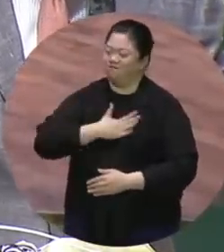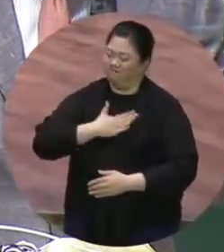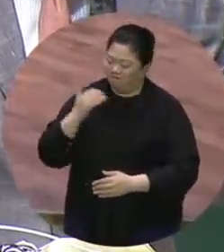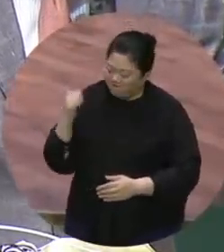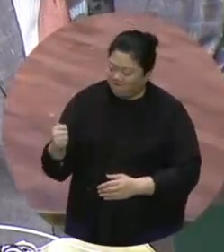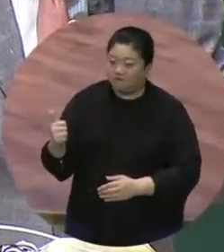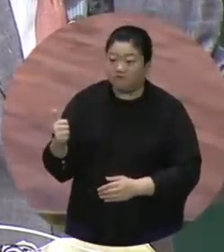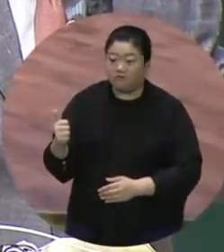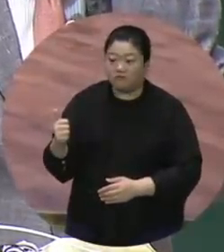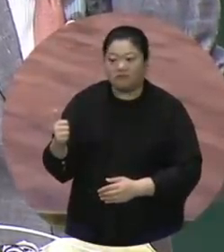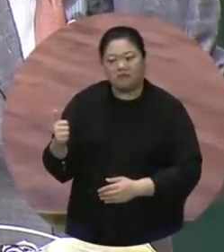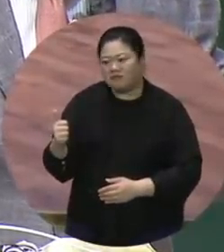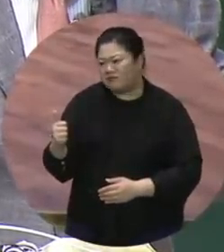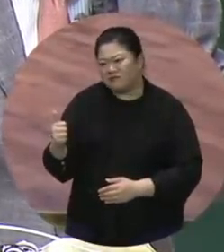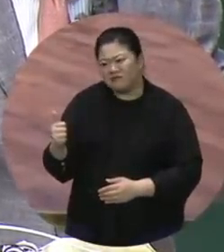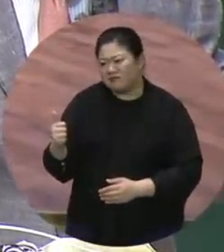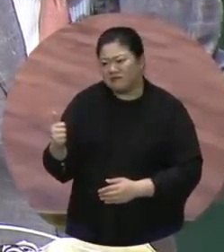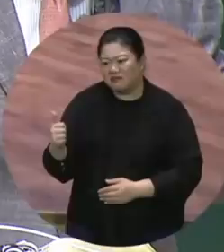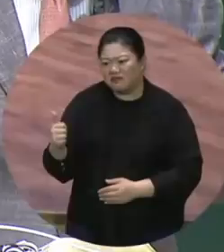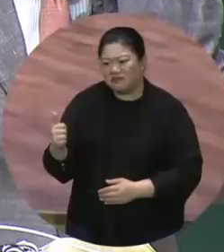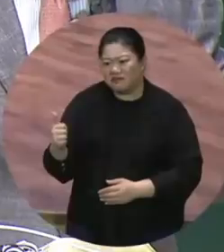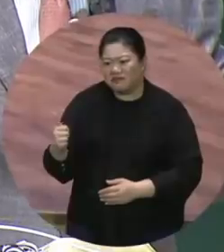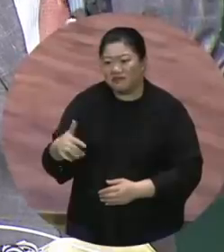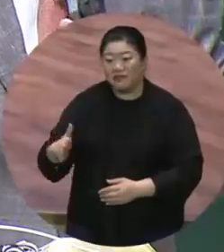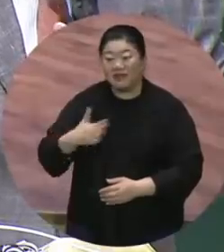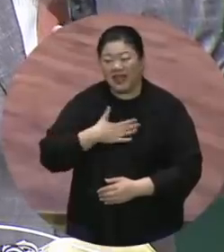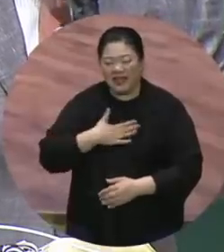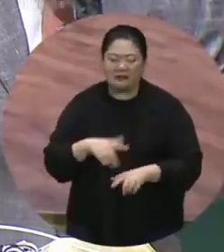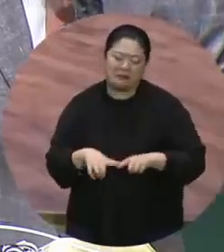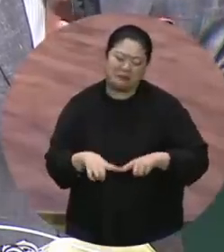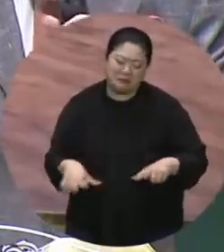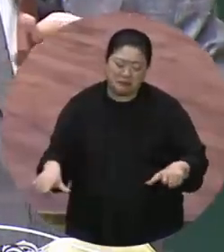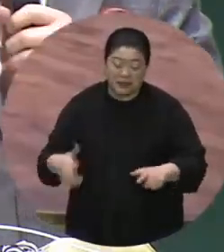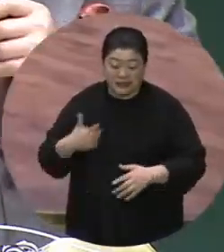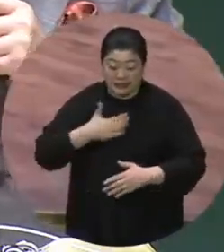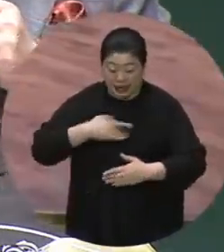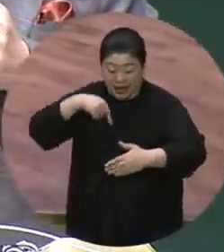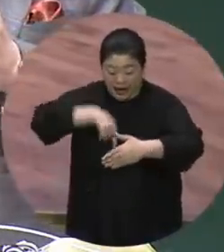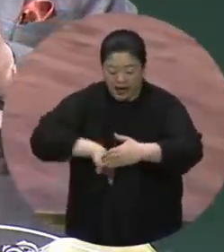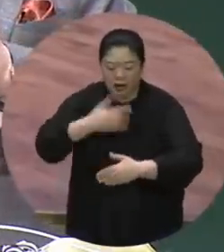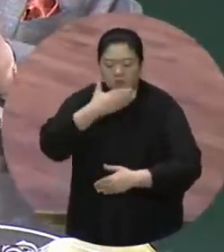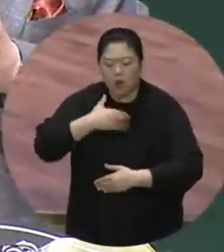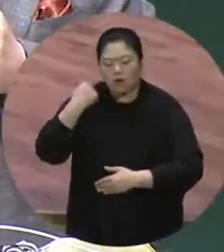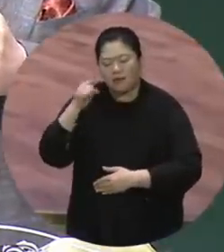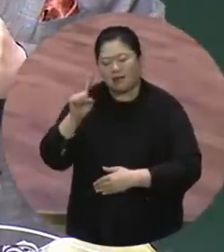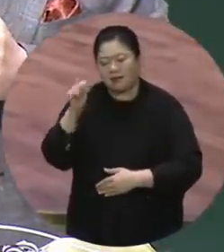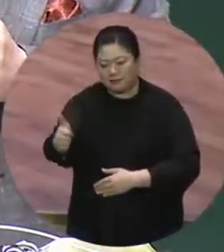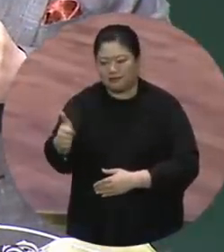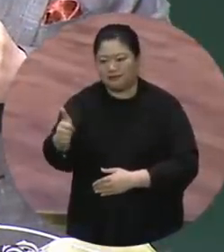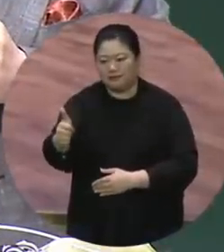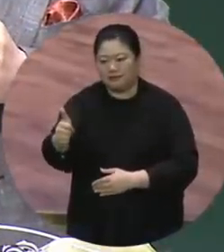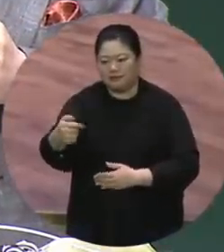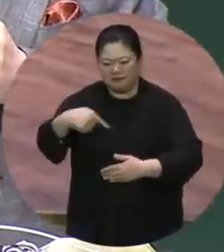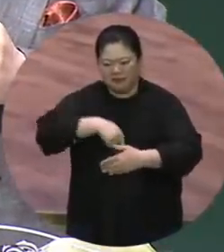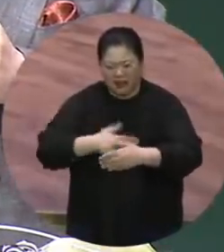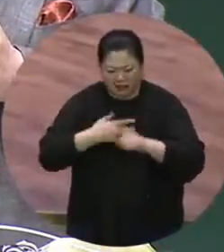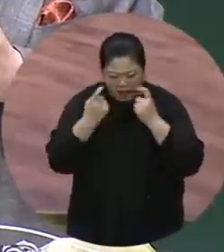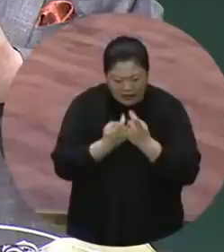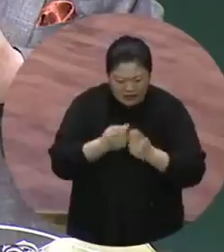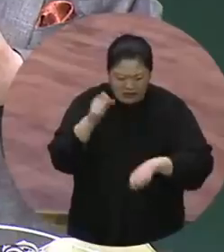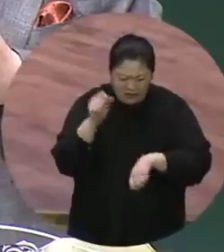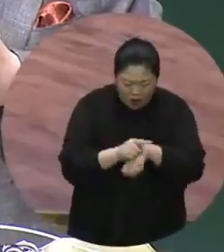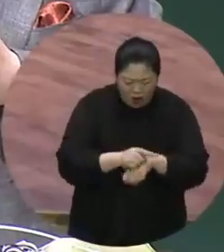괜찮아요. 너무 완벽한 척 하지 마세요. 너무 완벽한 그 자세가 아직 갈라디아 2장 10절에 안 된 거예요.